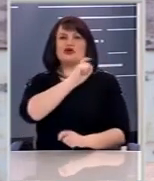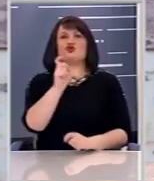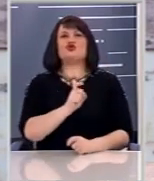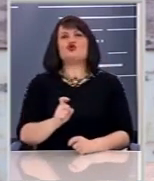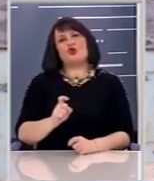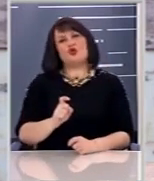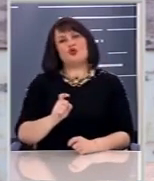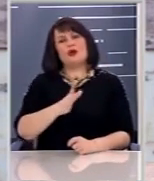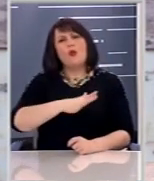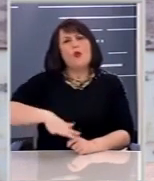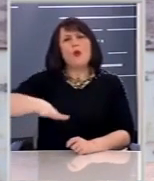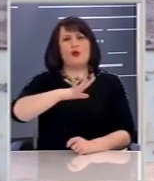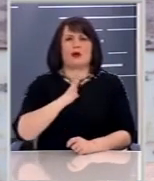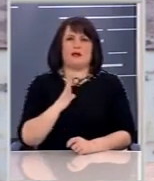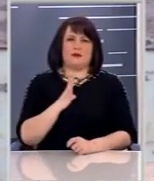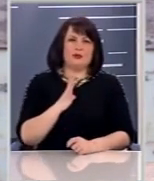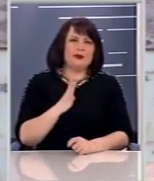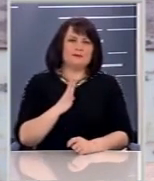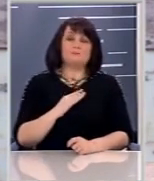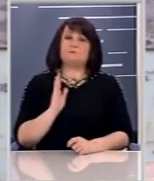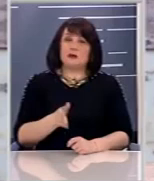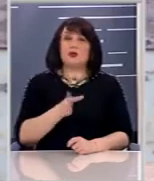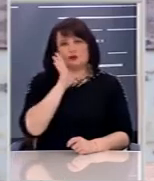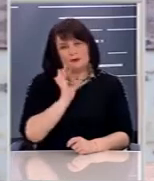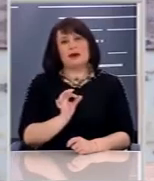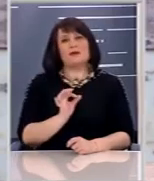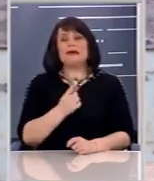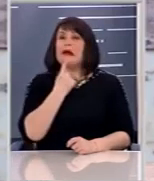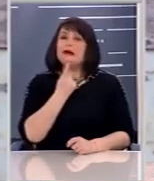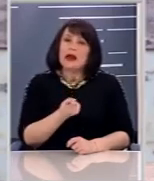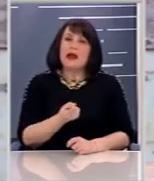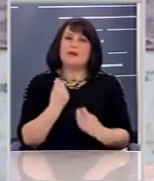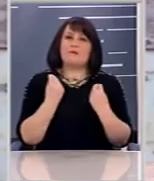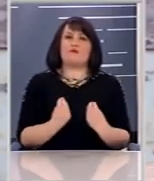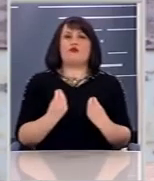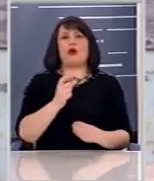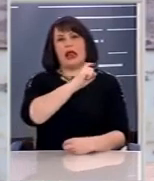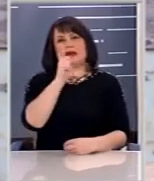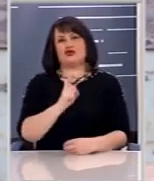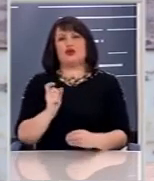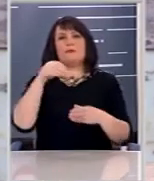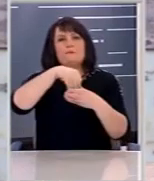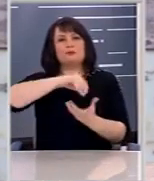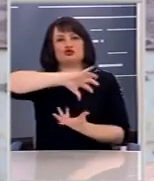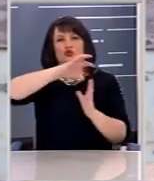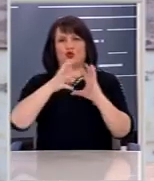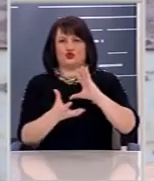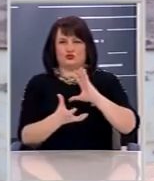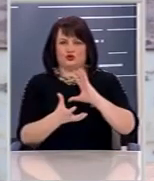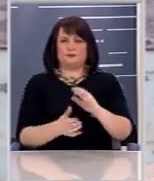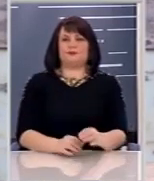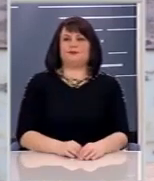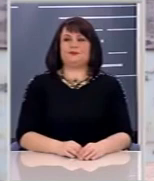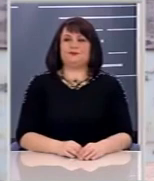των ανθρώπων και να μπορέσουμε πραγματικά να μιλάμε για μια καλύτερη ζωή στον πλανήτη.